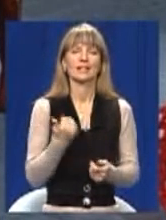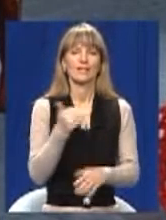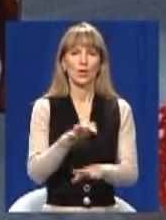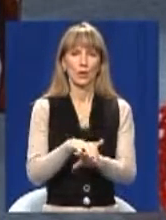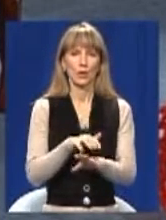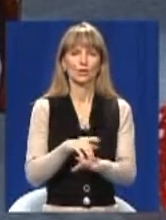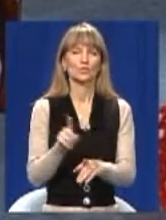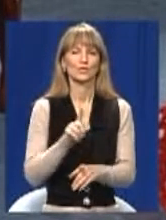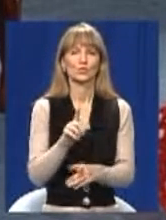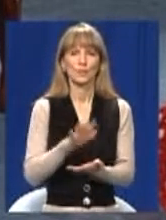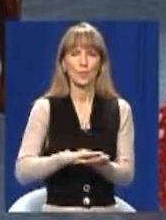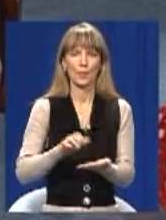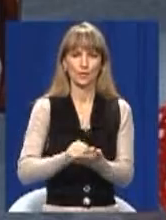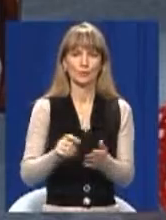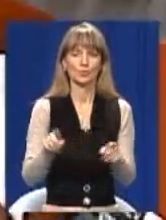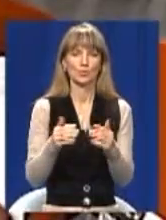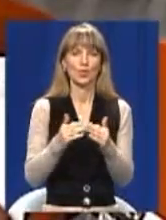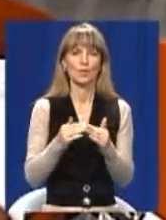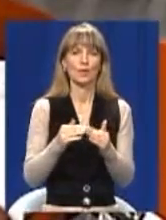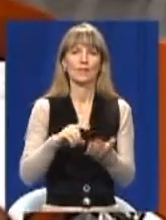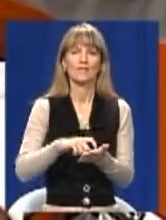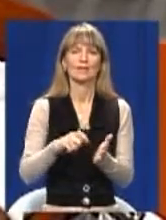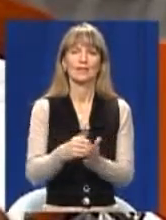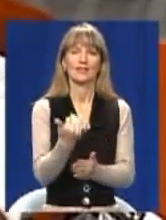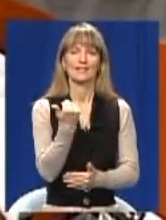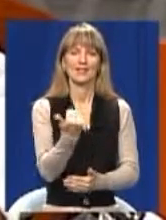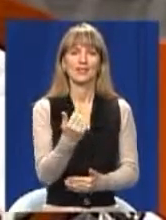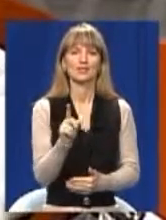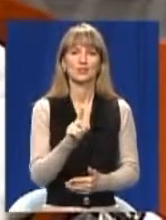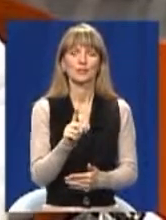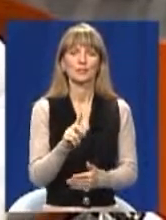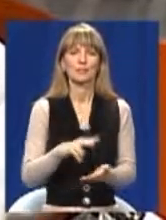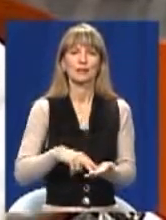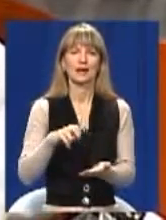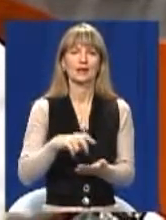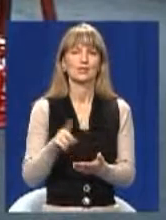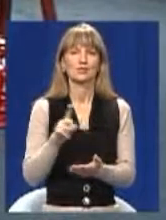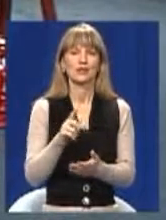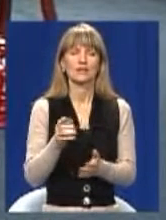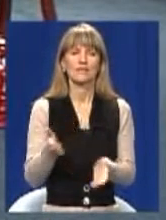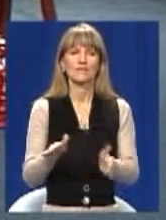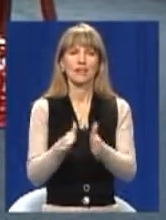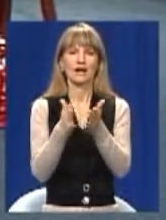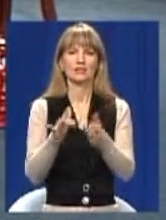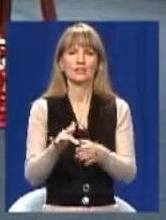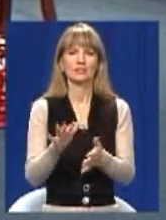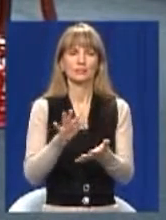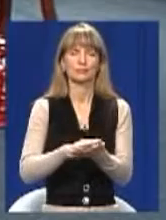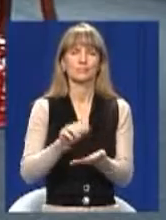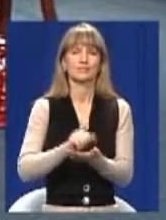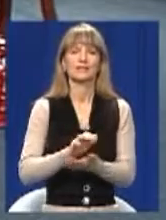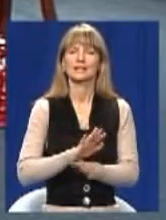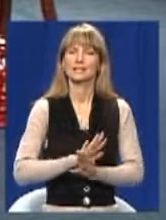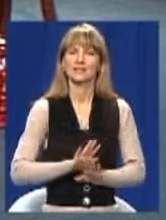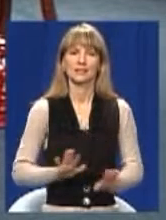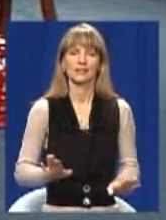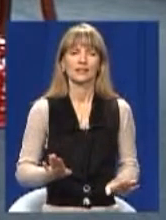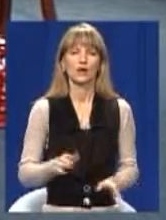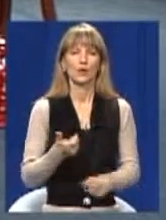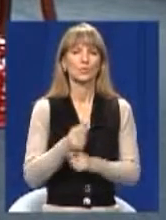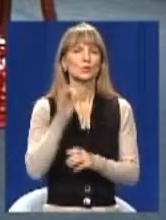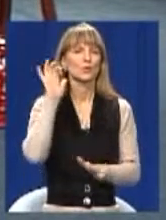котик, до речі, шкодить в кімнаті твоїй? Щось пригає, щось вази там розбиває чи що? Ні.